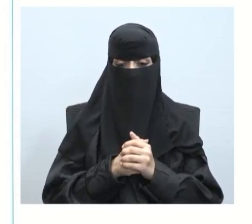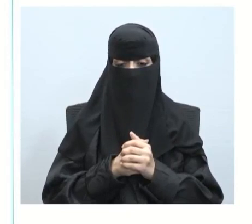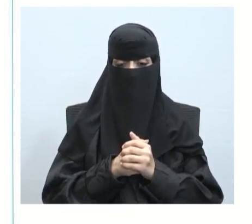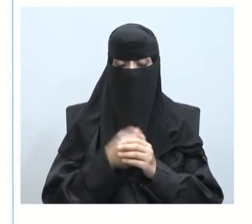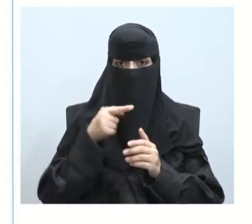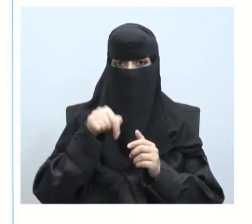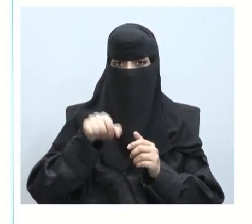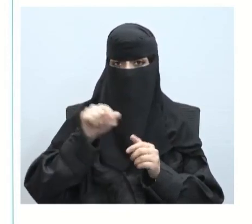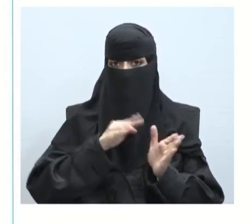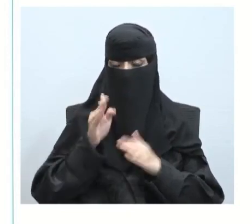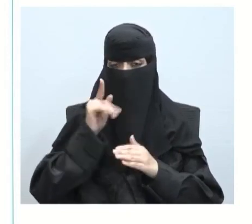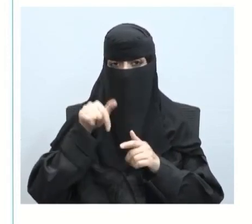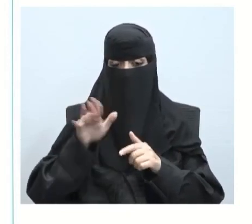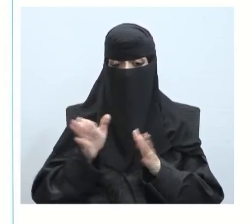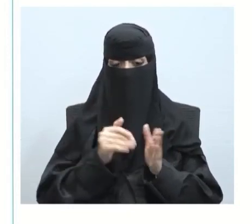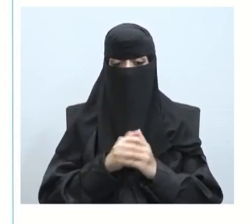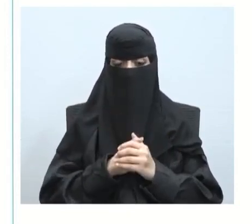ذلك فايل example